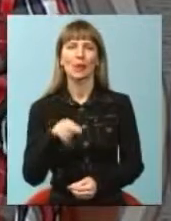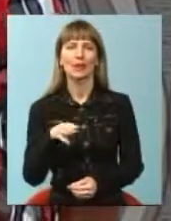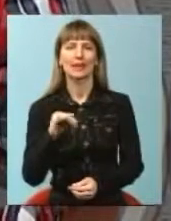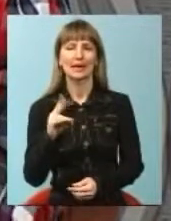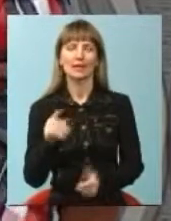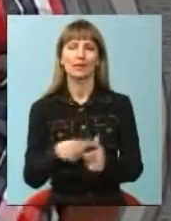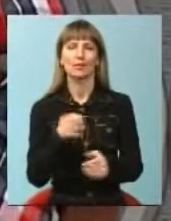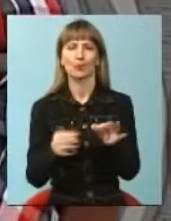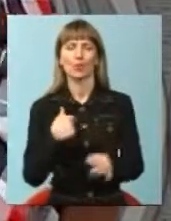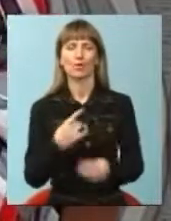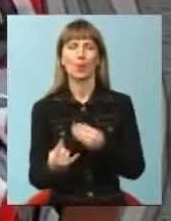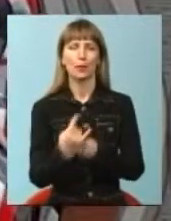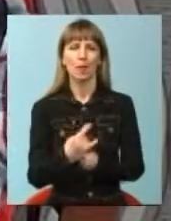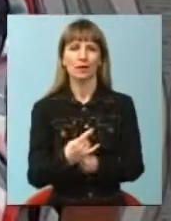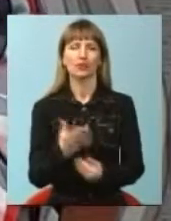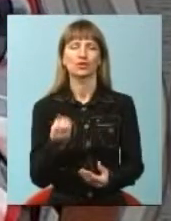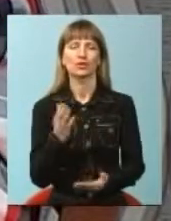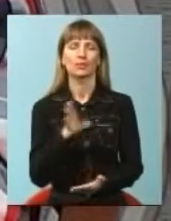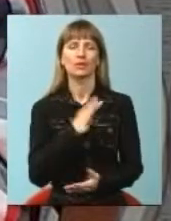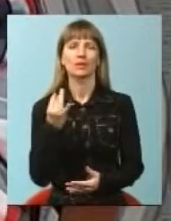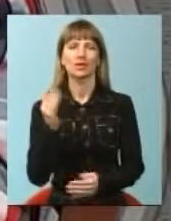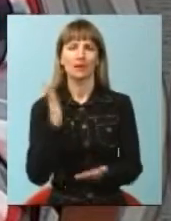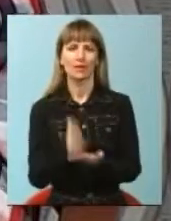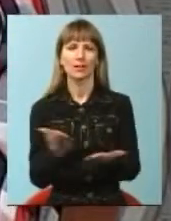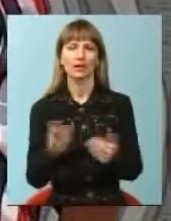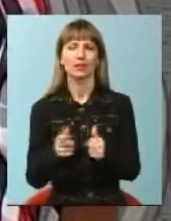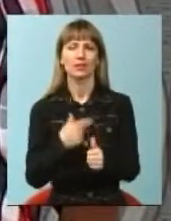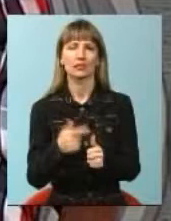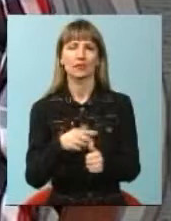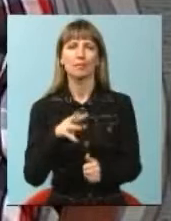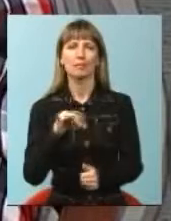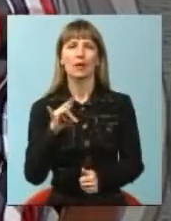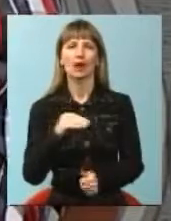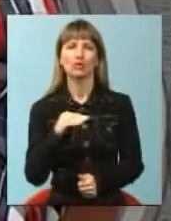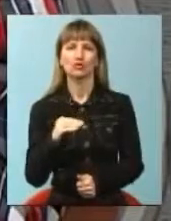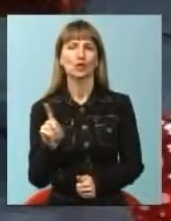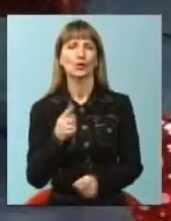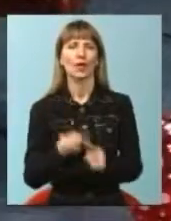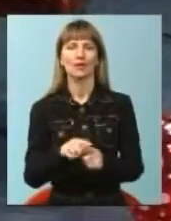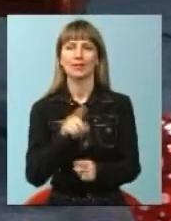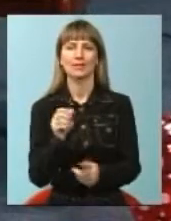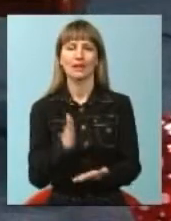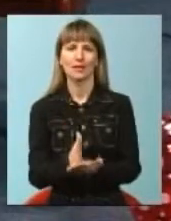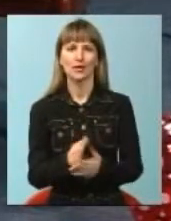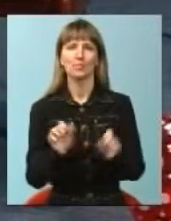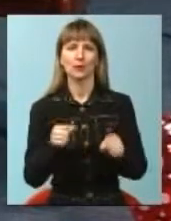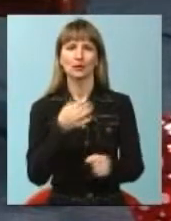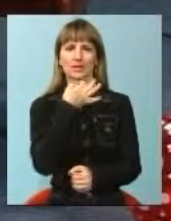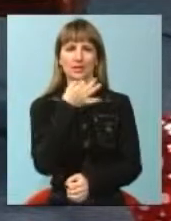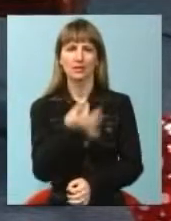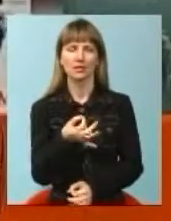нас обманює, дійсно. А ще буває таке цікаве явище, яке називається міраж. І що це за явище, можеш